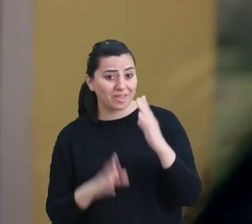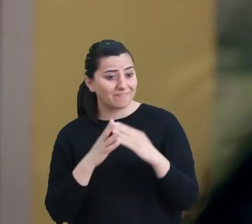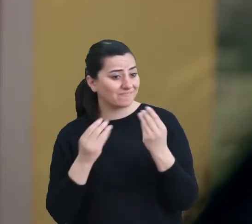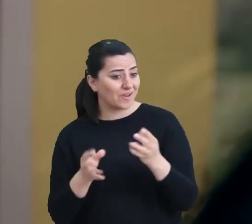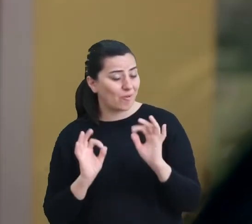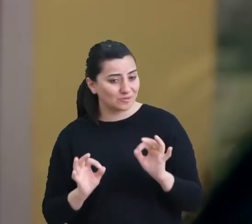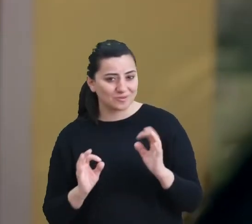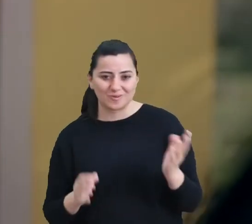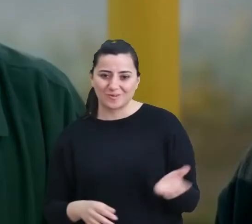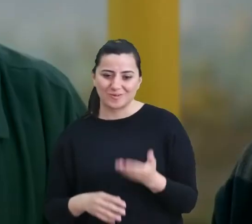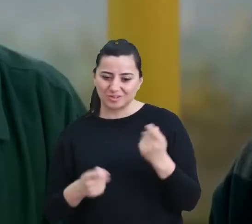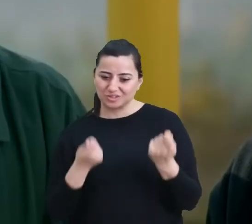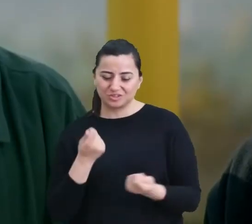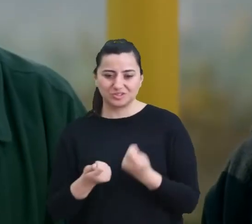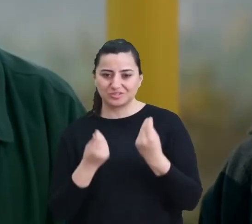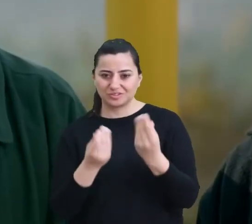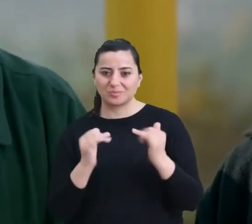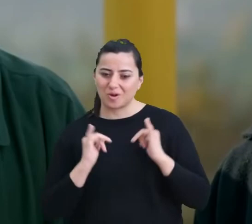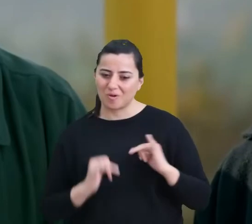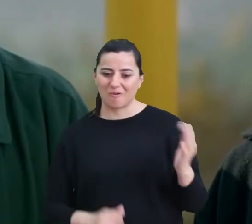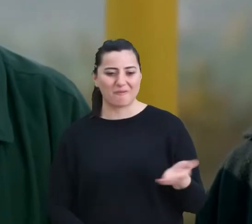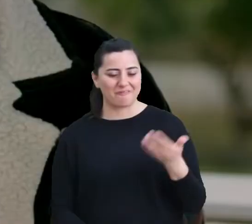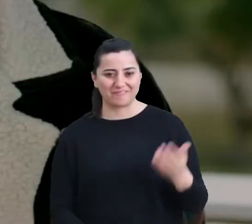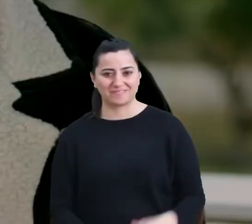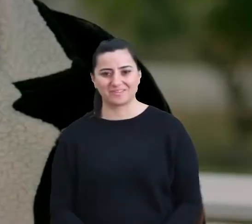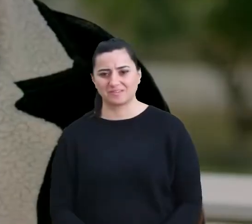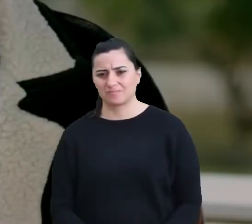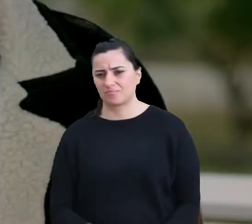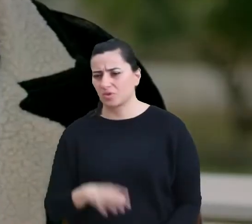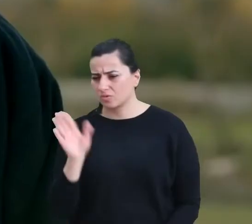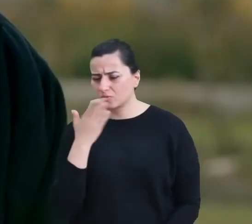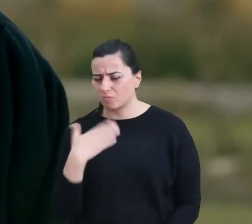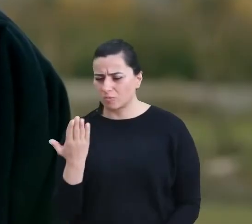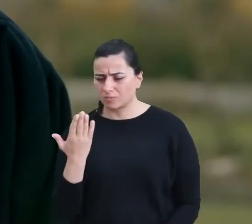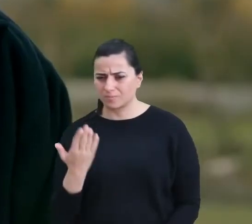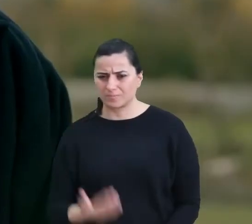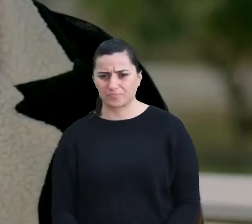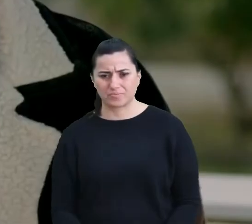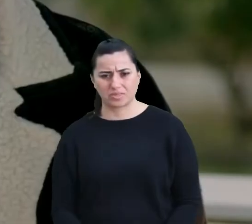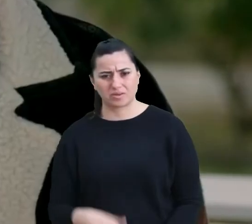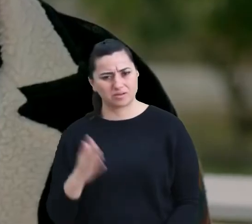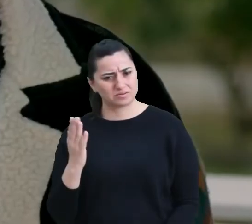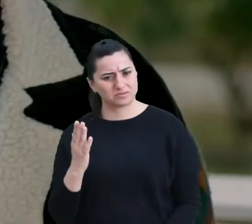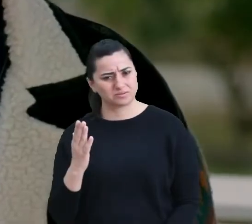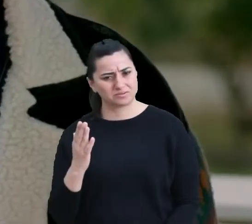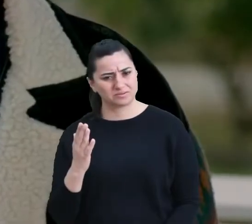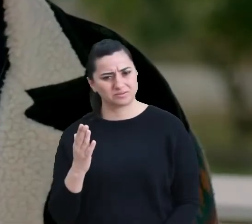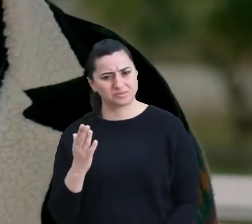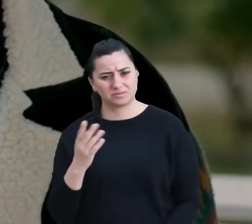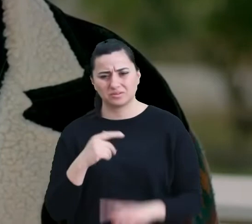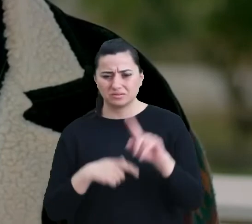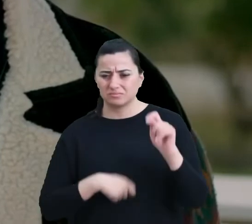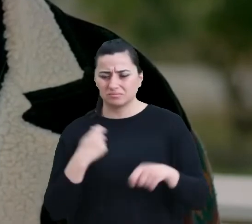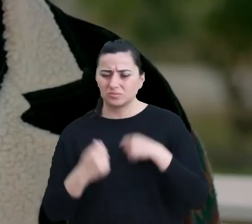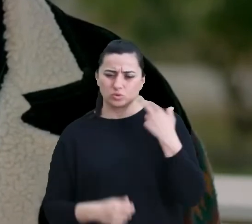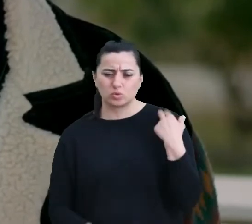la. İşini de görecekmiş. Oh! Yok öyle bir şey ya. Allah Allah. Kim